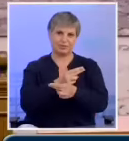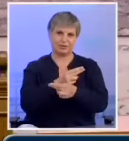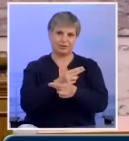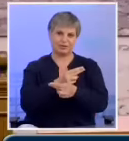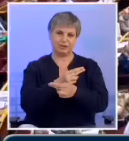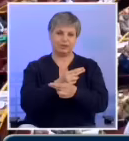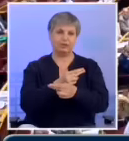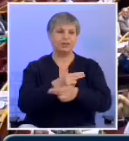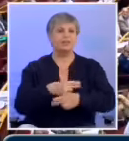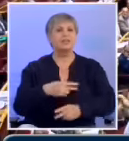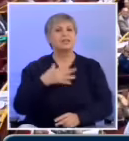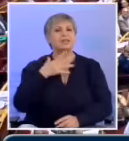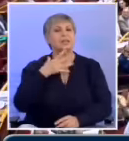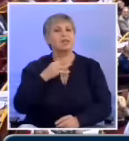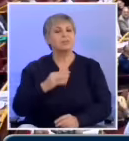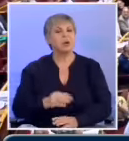Γιατί